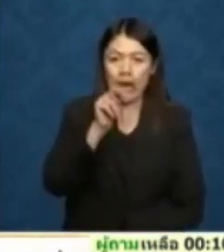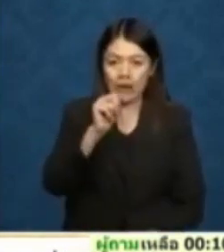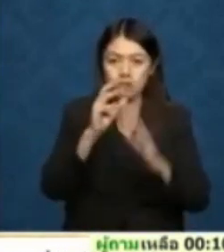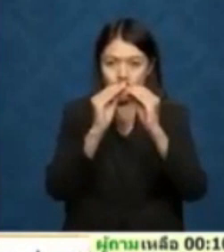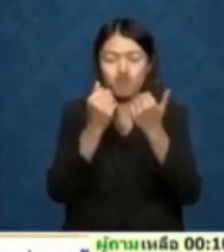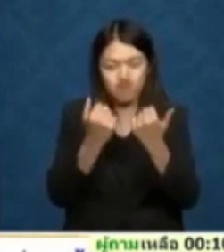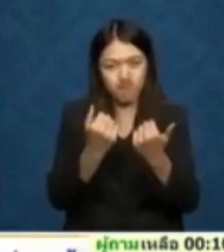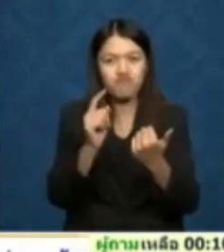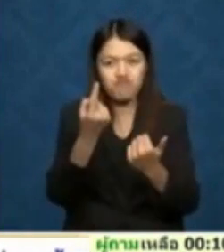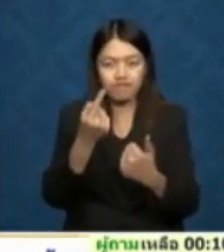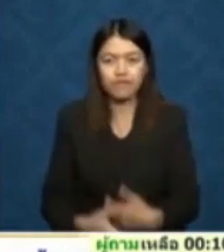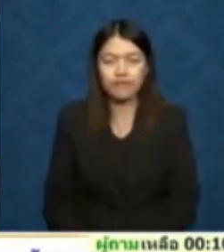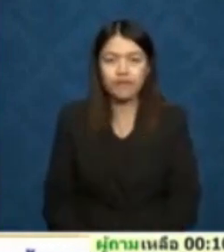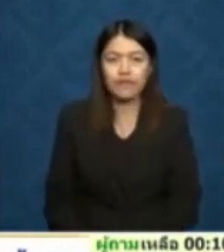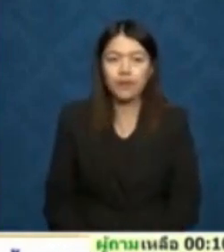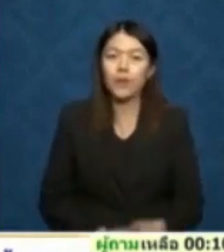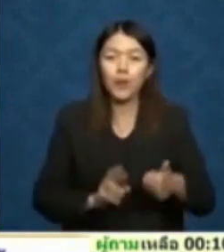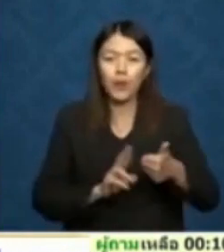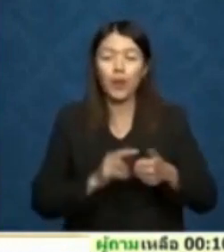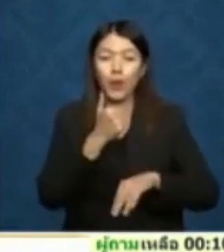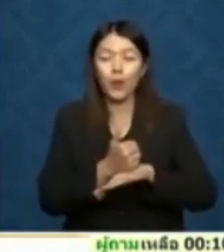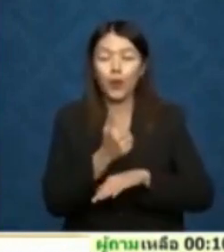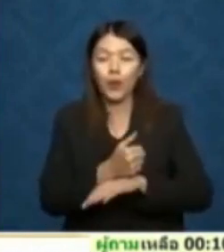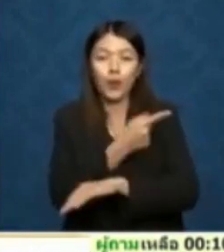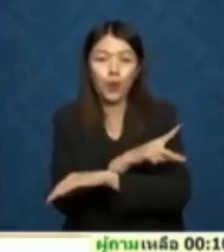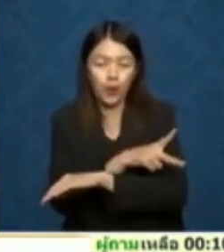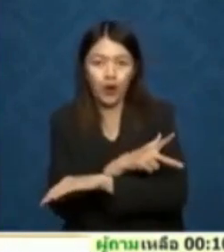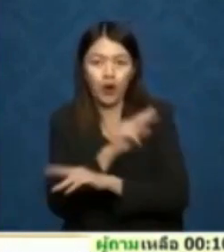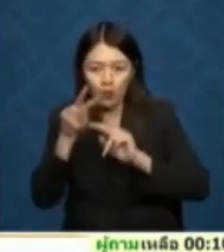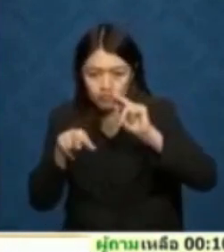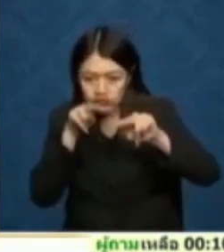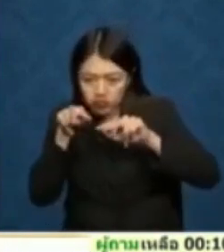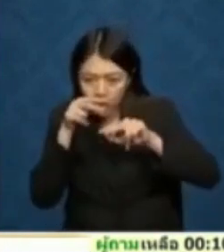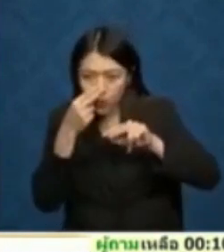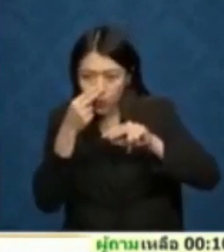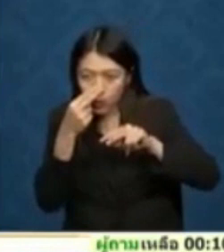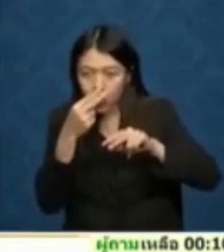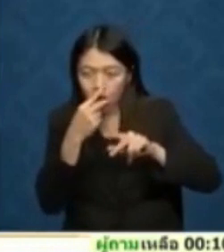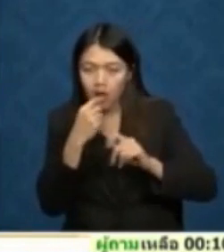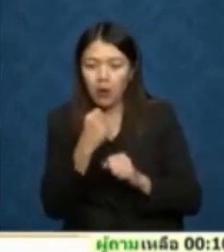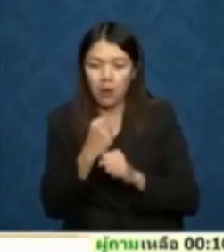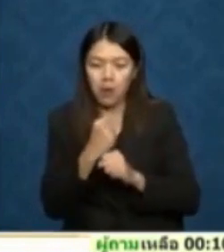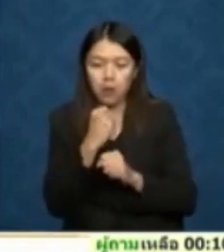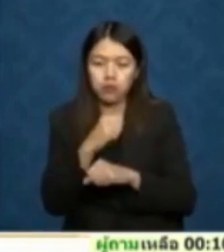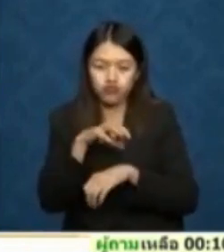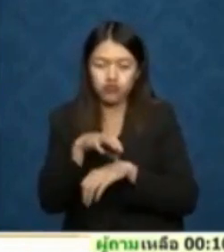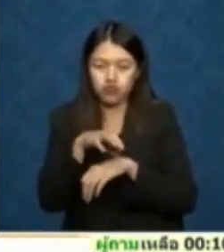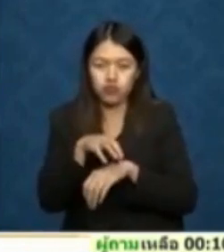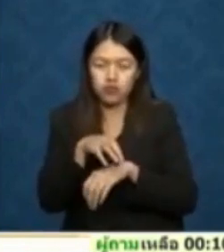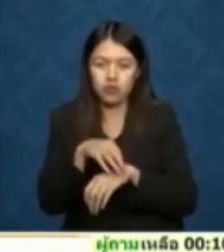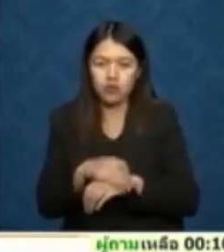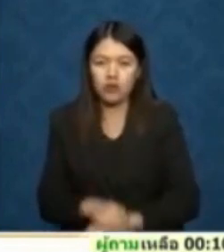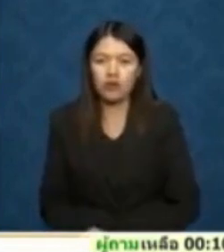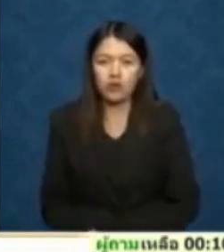ครับในขณะเดียวกันท่านรองผู้ว่าราชการจังหวัดที่รักษาการแทนผู้ว่าราชการจังหวัดได้ทำหนัง